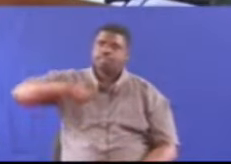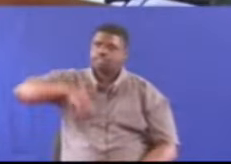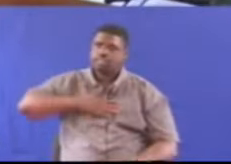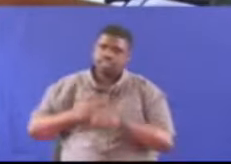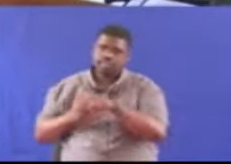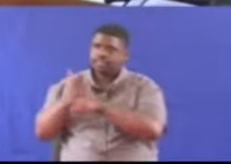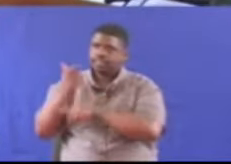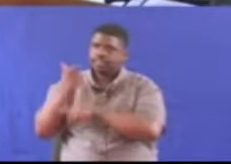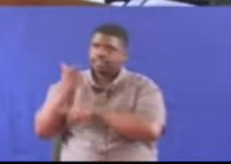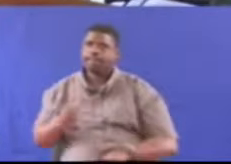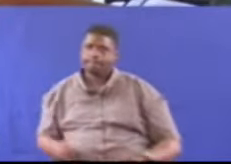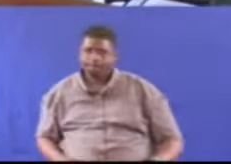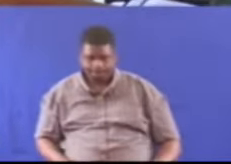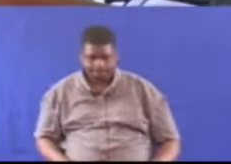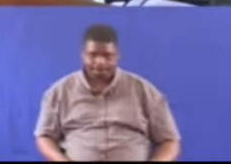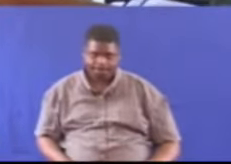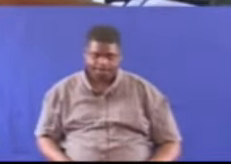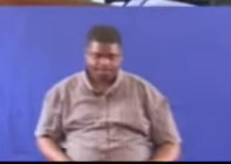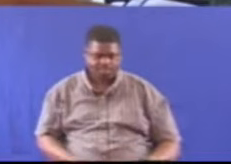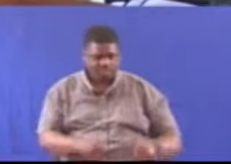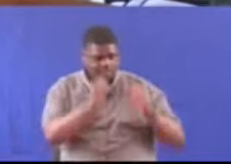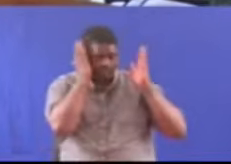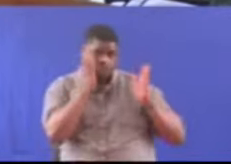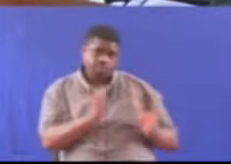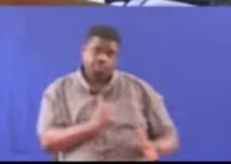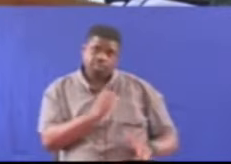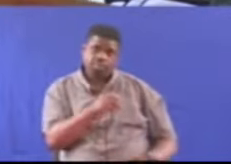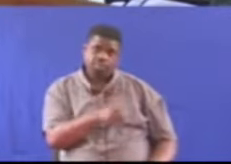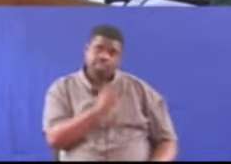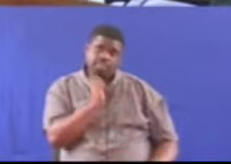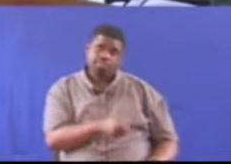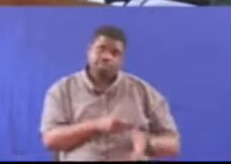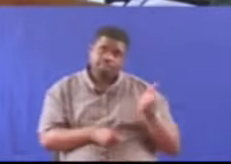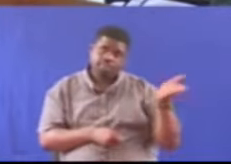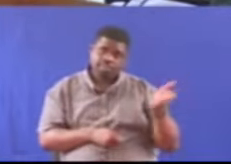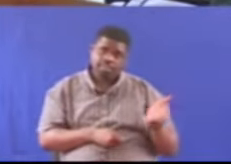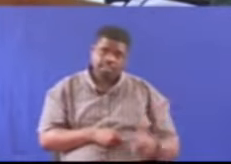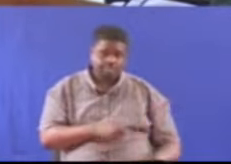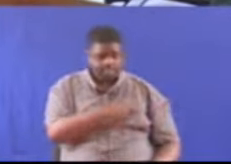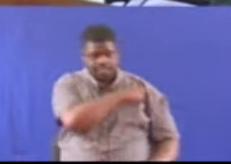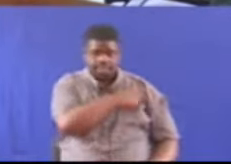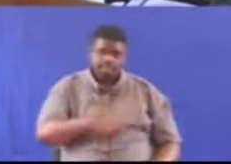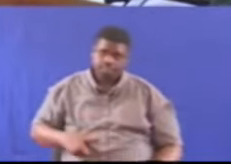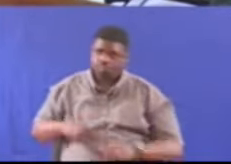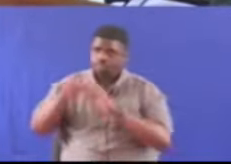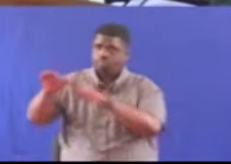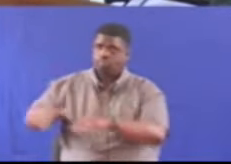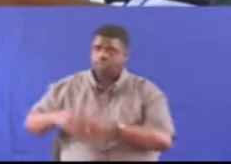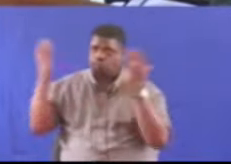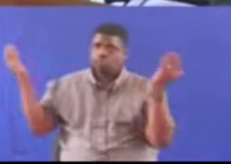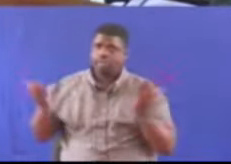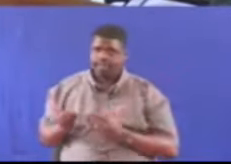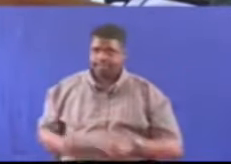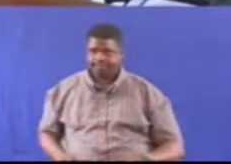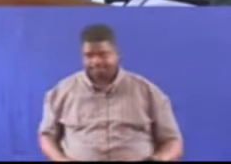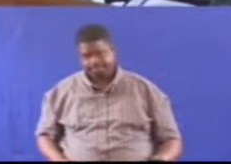Tanzania. Mheshimiwa Spika na Rais wa Umoja wa Mabunge Duniani,